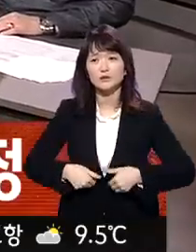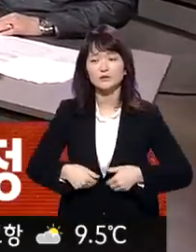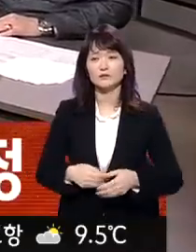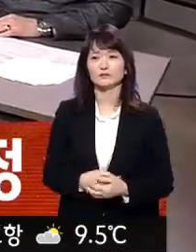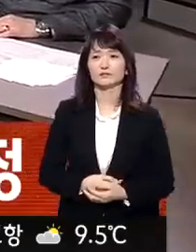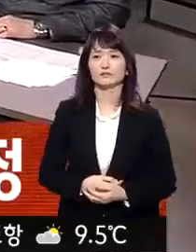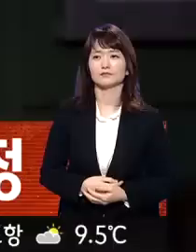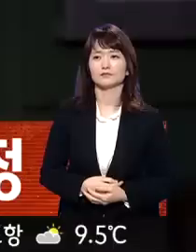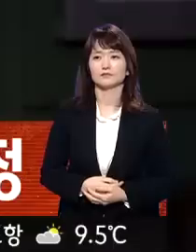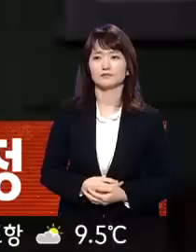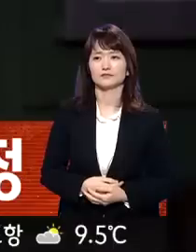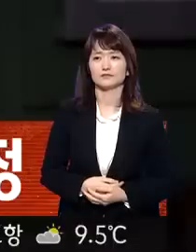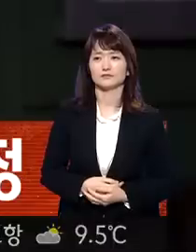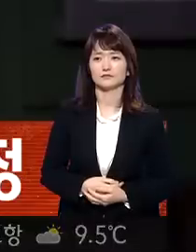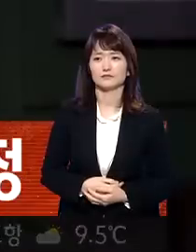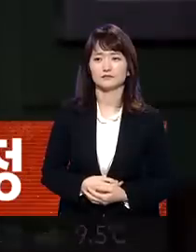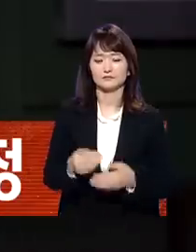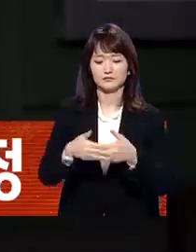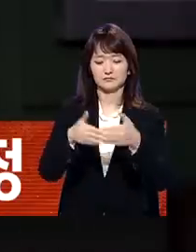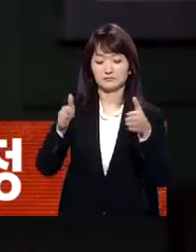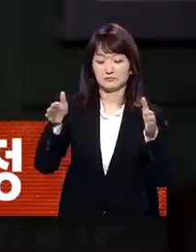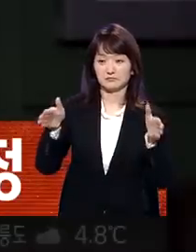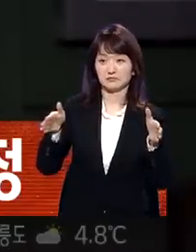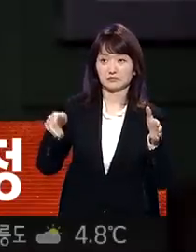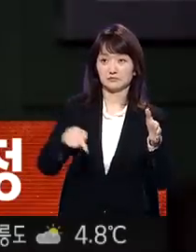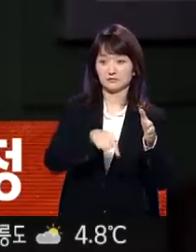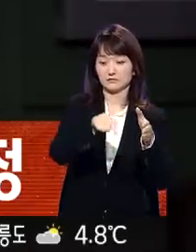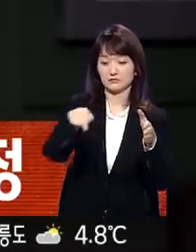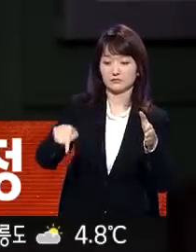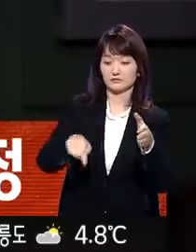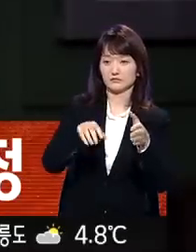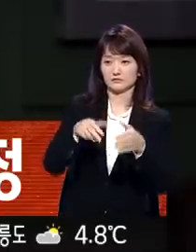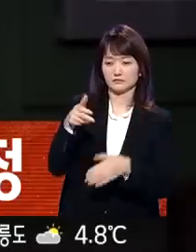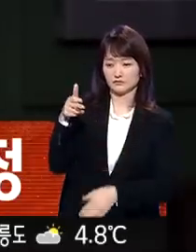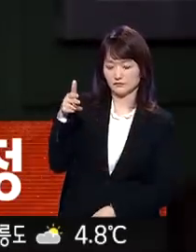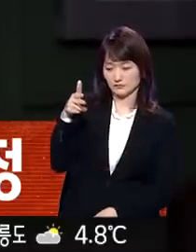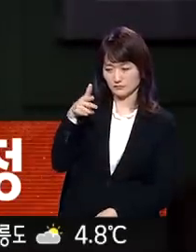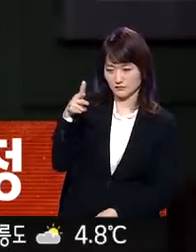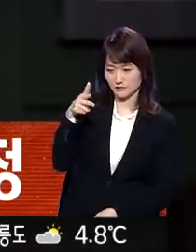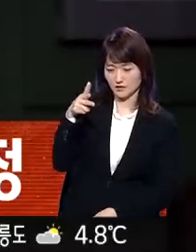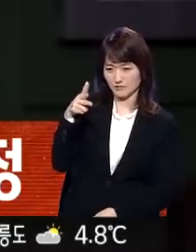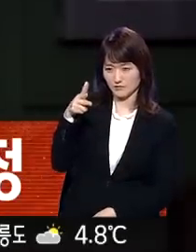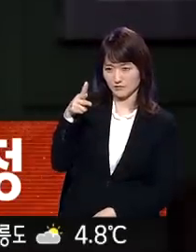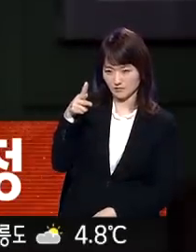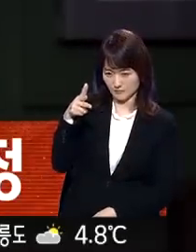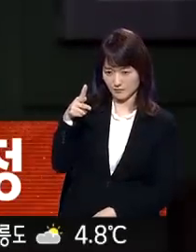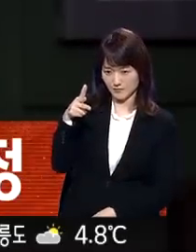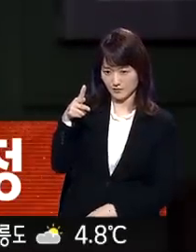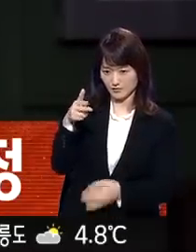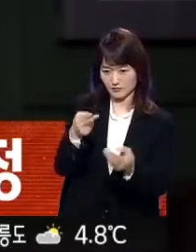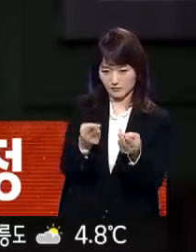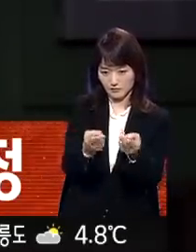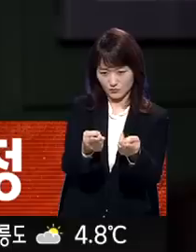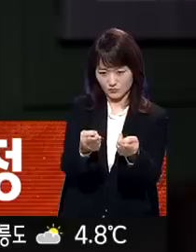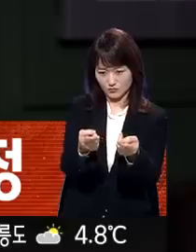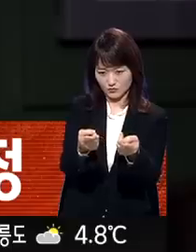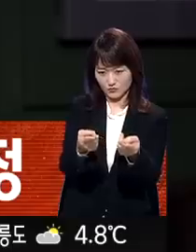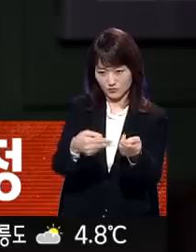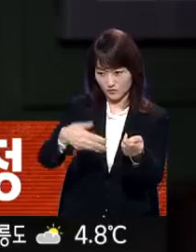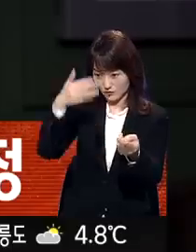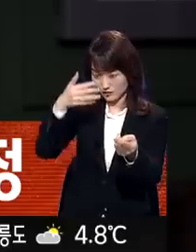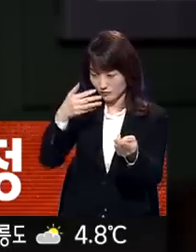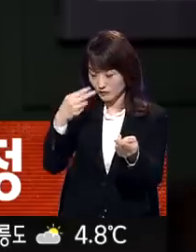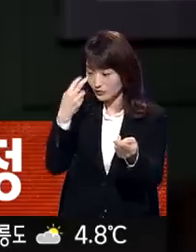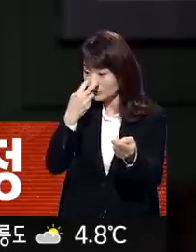카메라 달라고 해주셨는데요. 아, 방에. 달았습니다. 홈캠을 달았습니다. 아, 진짜? 예, 홈캠을 달아서 이 자는 모습을 살펴보니까요. 그